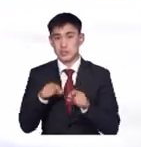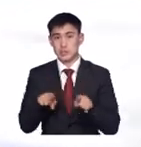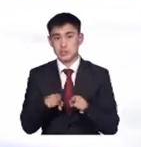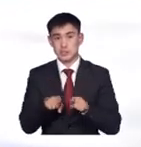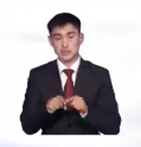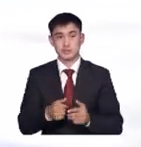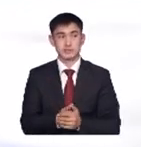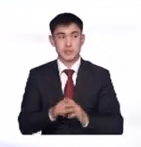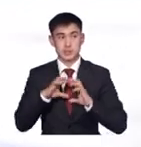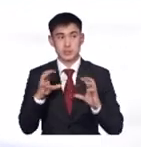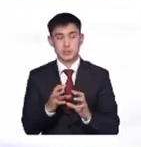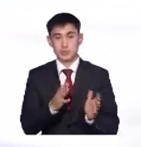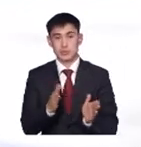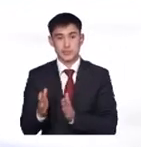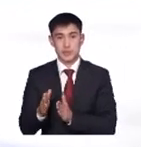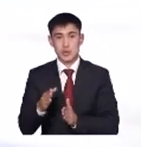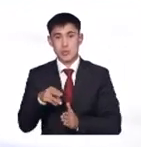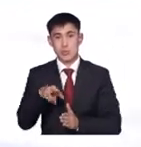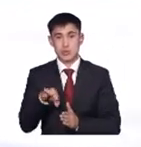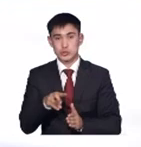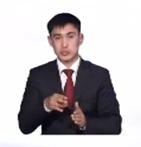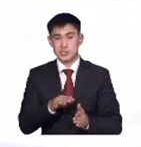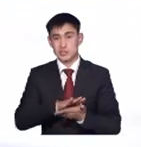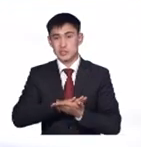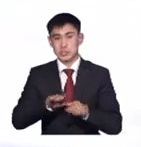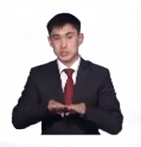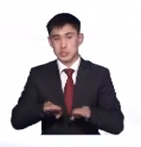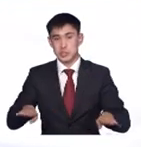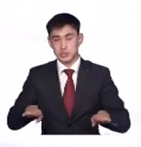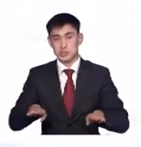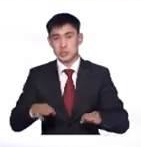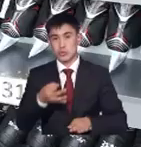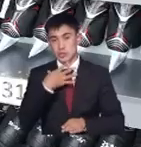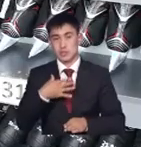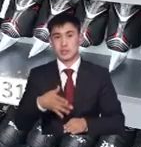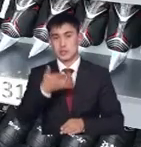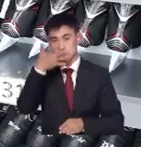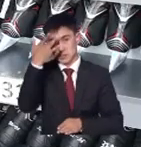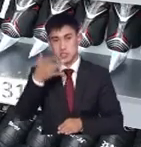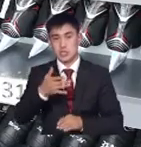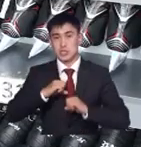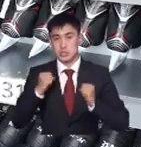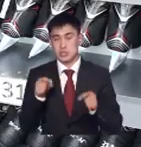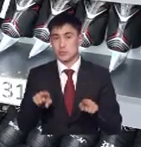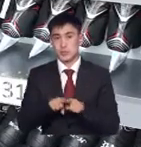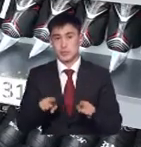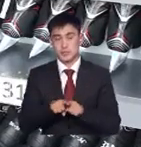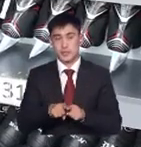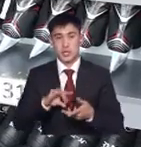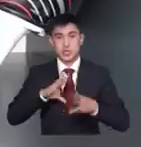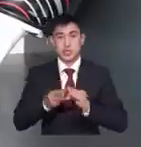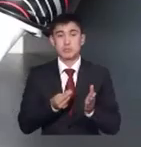температурада сақталып тұр. Мұз өте тегіс, маған қатты ұнады. Қыста да, жазда да бірдей. Жалпы кешеннің қызметі